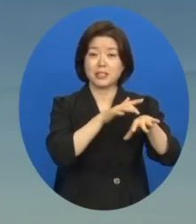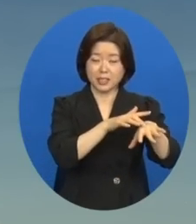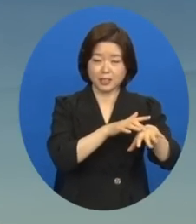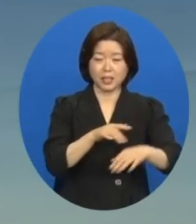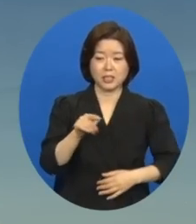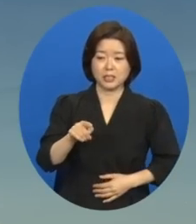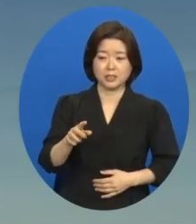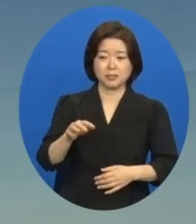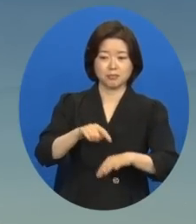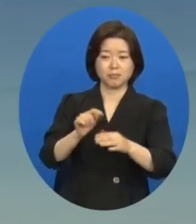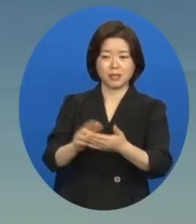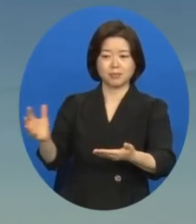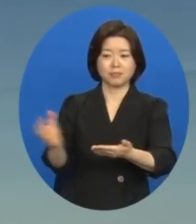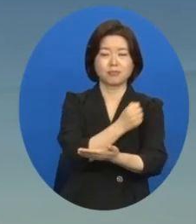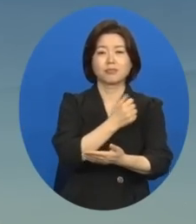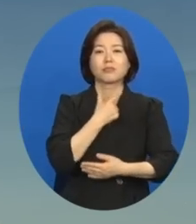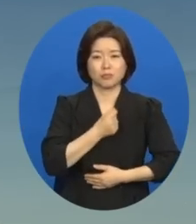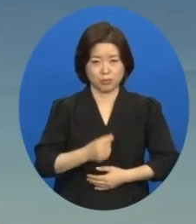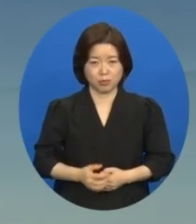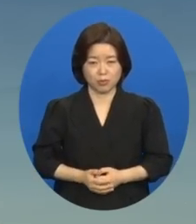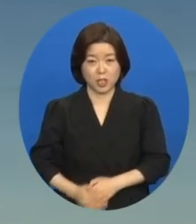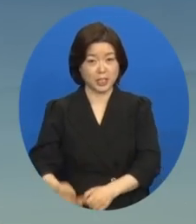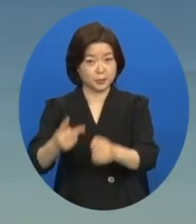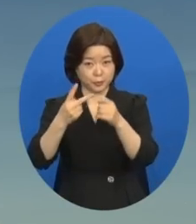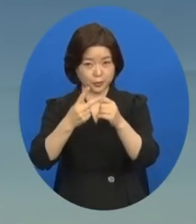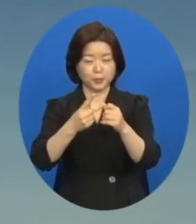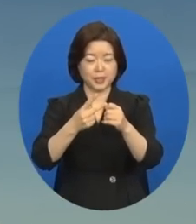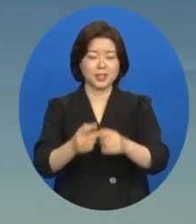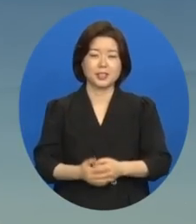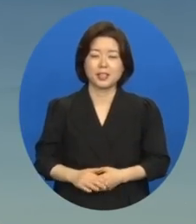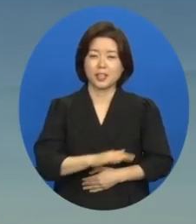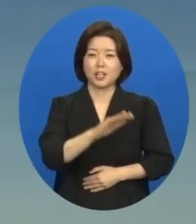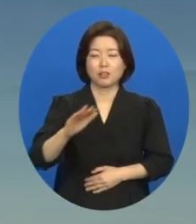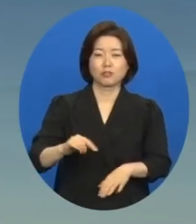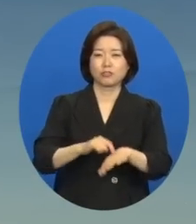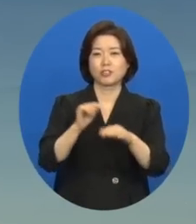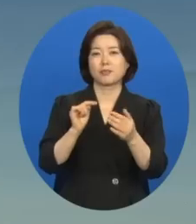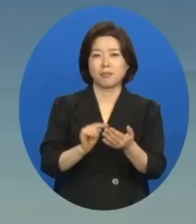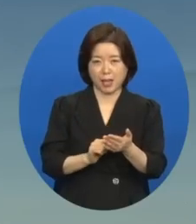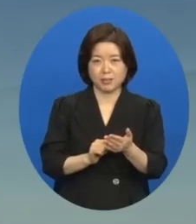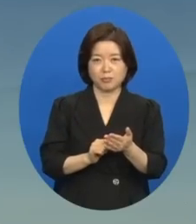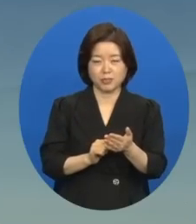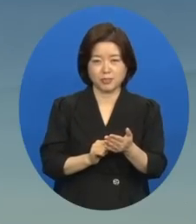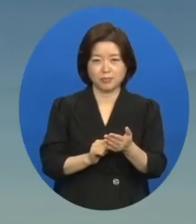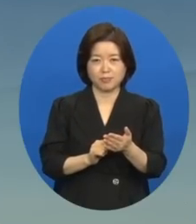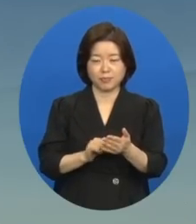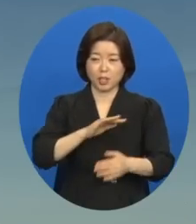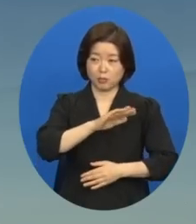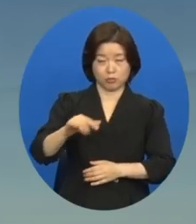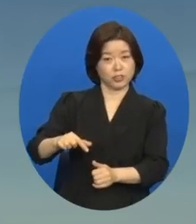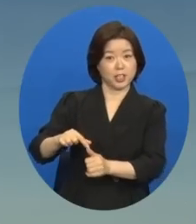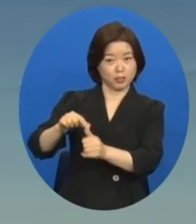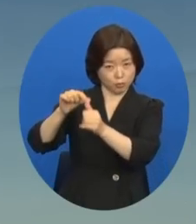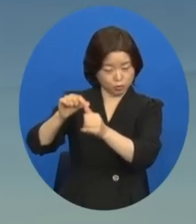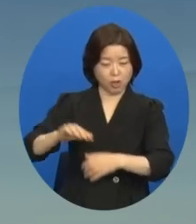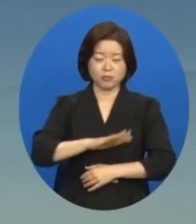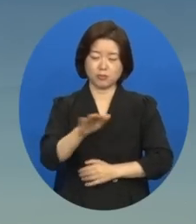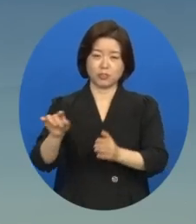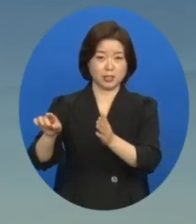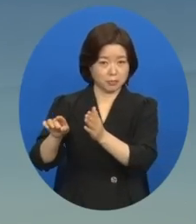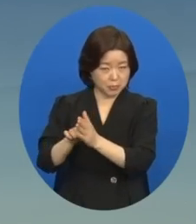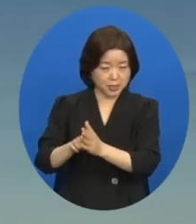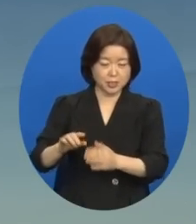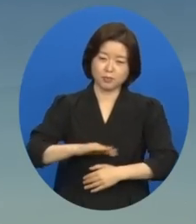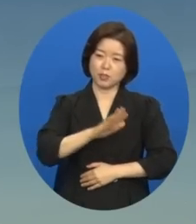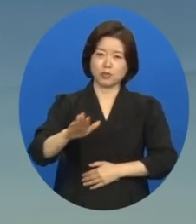마음을 빼앗고 싶은 거죠. 두 번째로는요, 이 우리의 마음은 우리의 구원, 우리의 믿음,